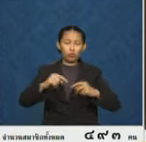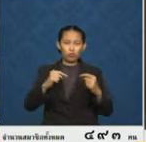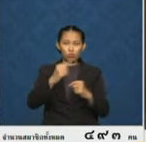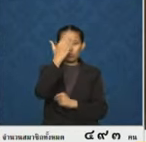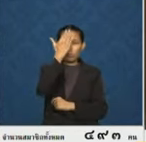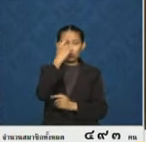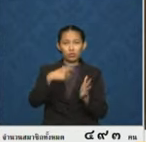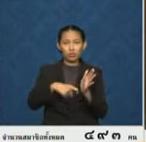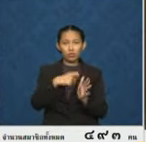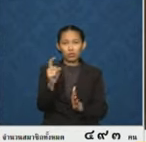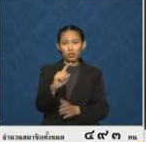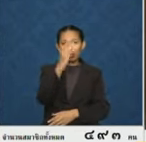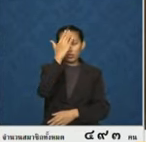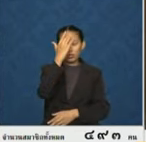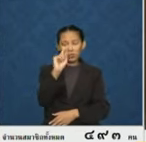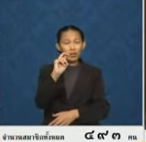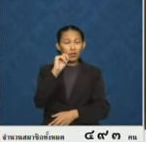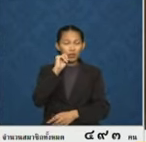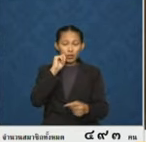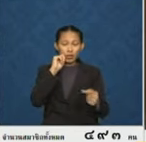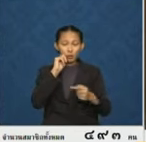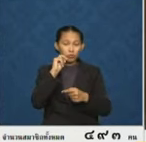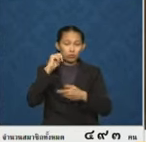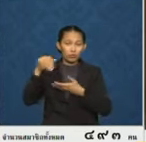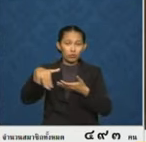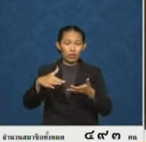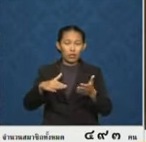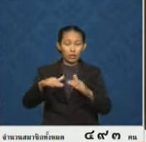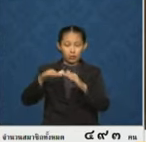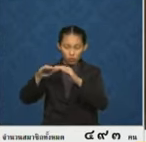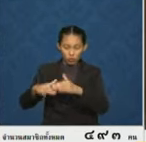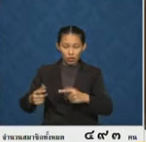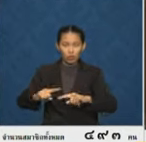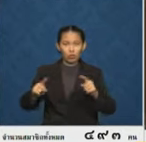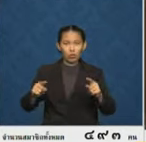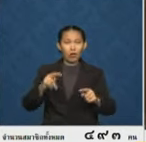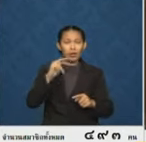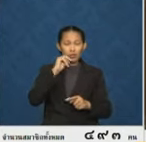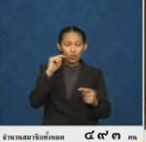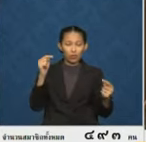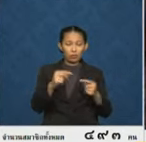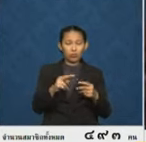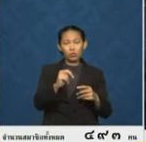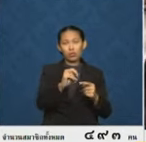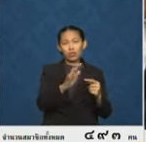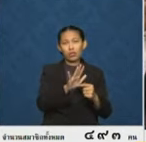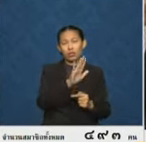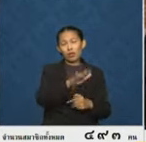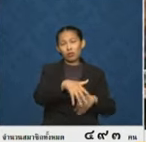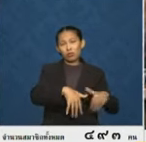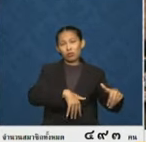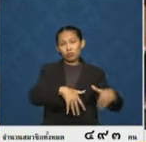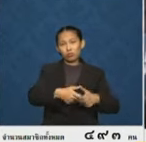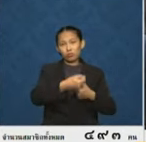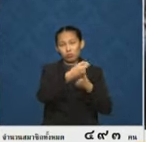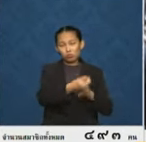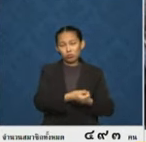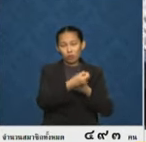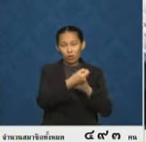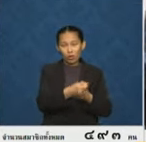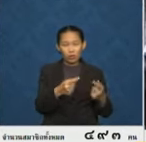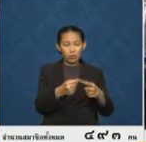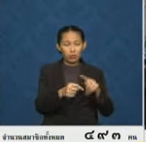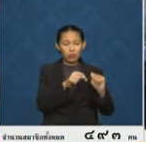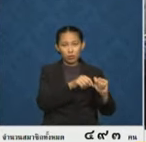ใดน้ำนะครับในแม่น้ำลงแล้วในคลองลงแล้วแต่น้ำในที่ทำนาของพี่น้องเกษตรกรตำบลบ้านกลางตำบล